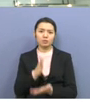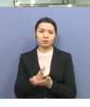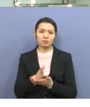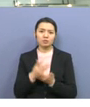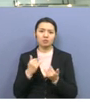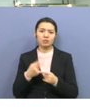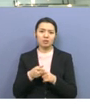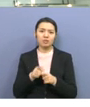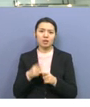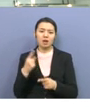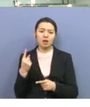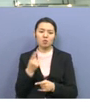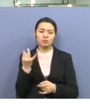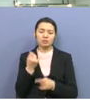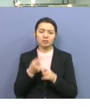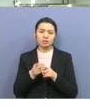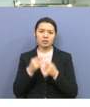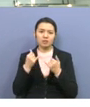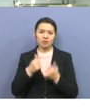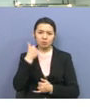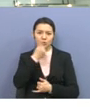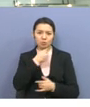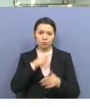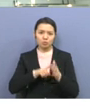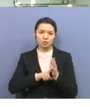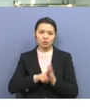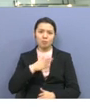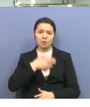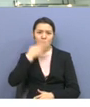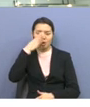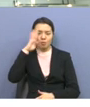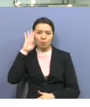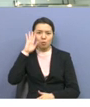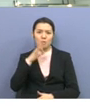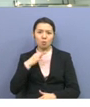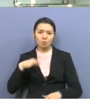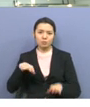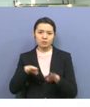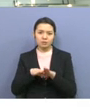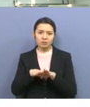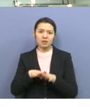енді бұның бір қызығы болып жатқаны, биылдан бастап осы Ақмола облысында да мынау